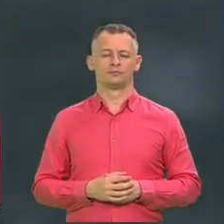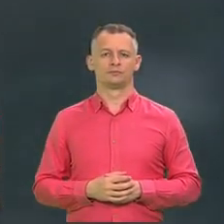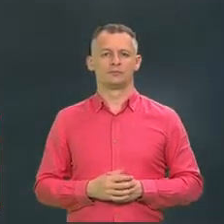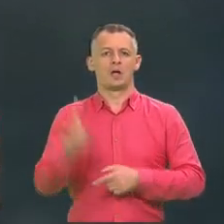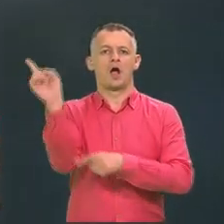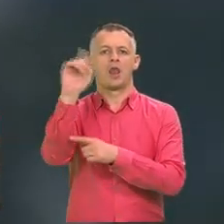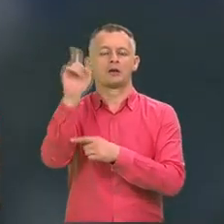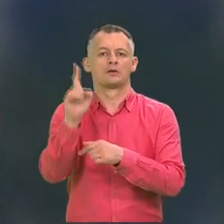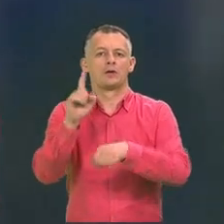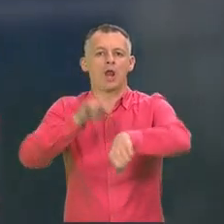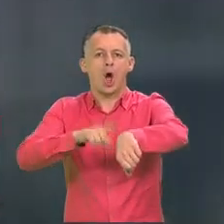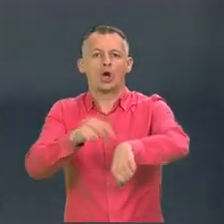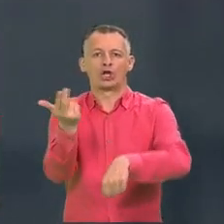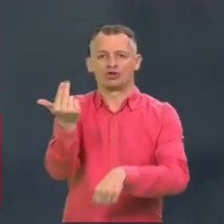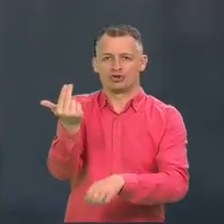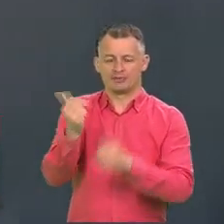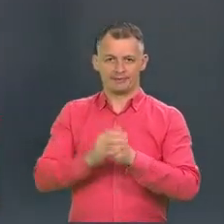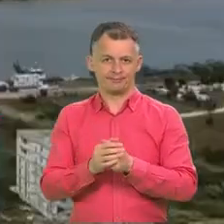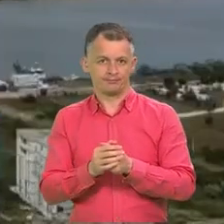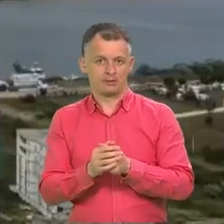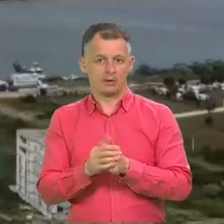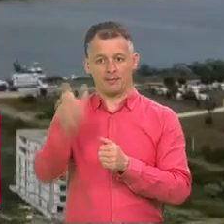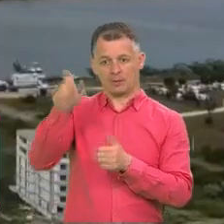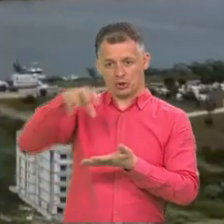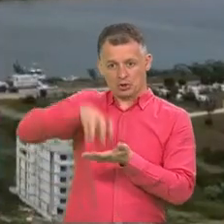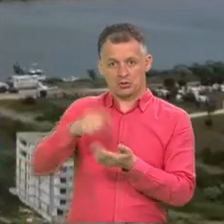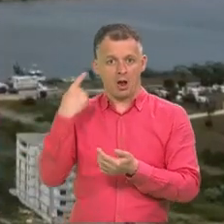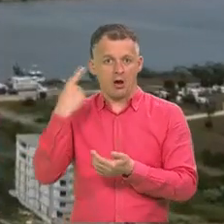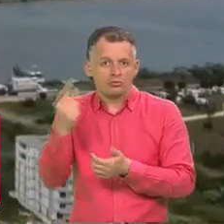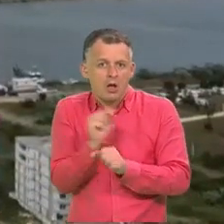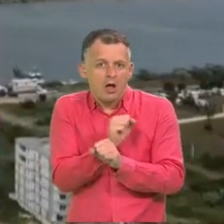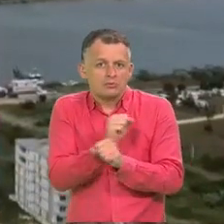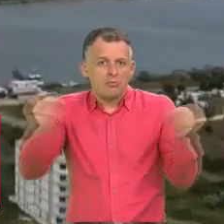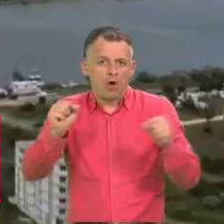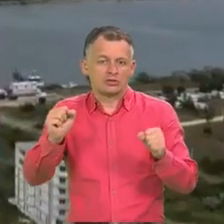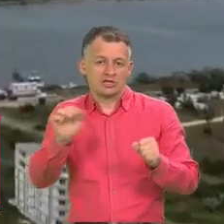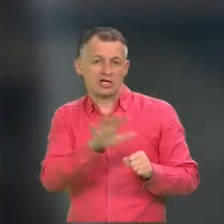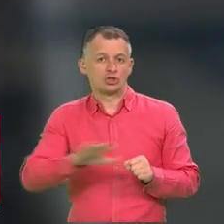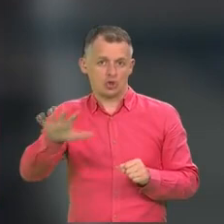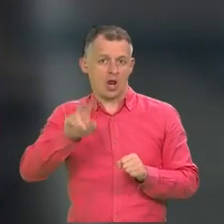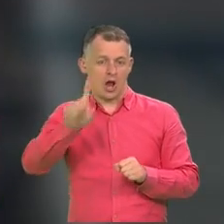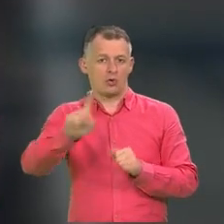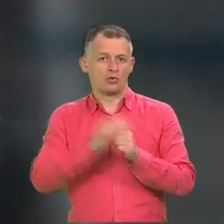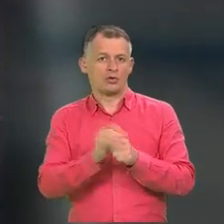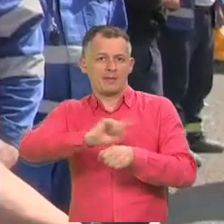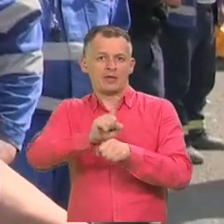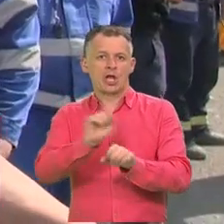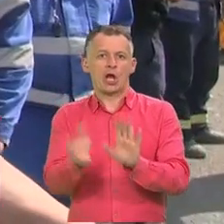Alerta a fost dată în jurul orei 15. Localnicii au auzit o explozie la rafineria Petromidia. Imediat a izbucnit